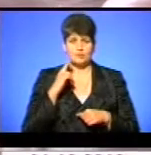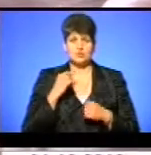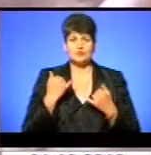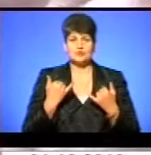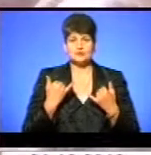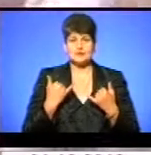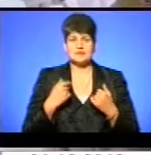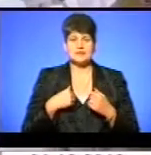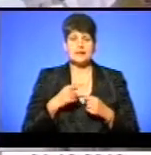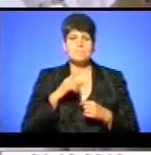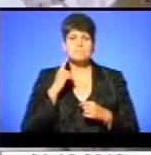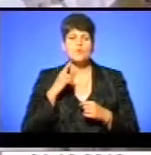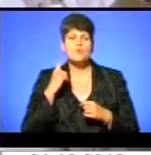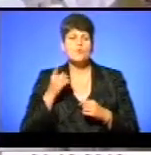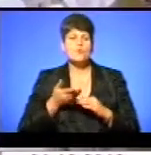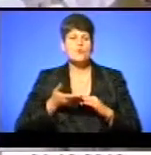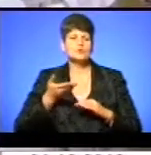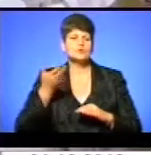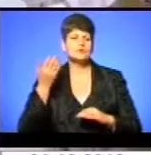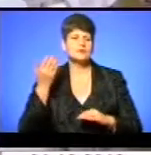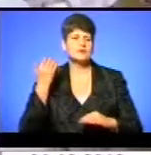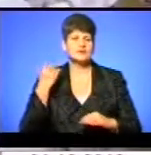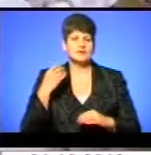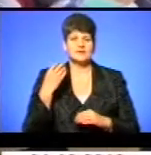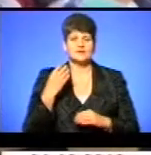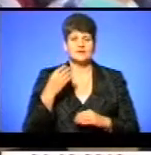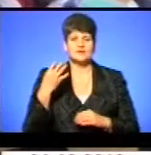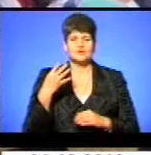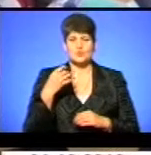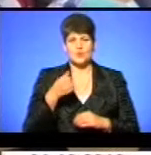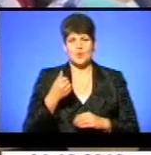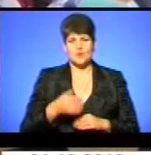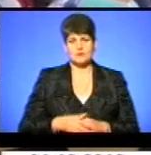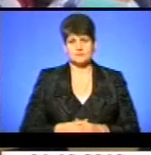я помолоділа на 40 років.